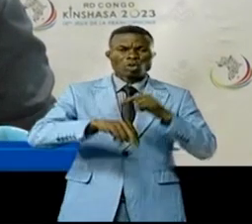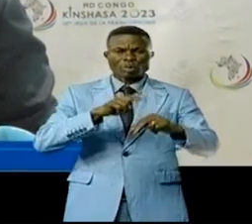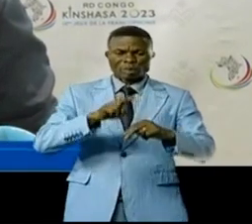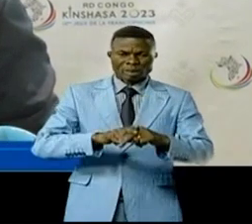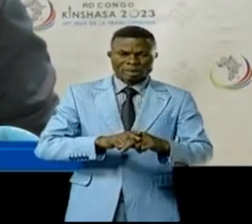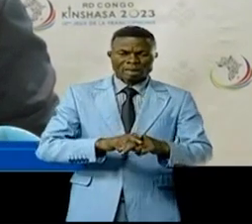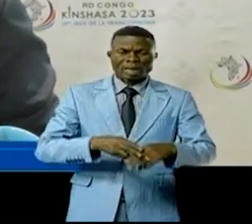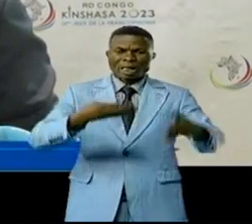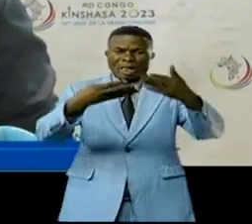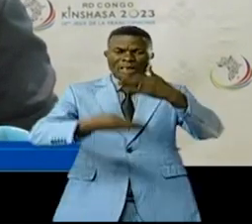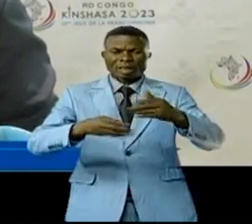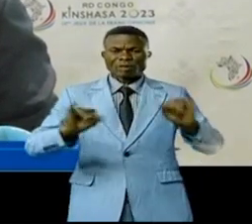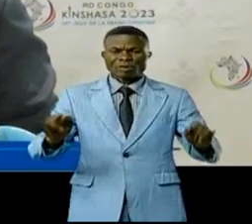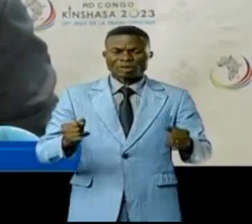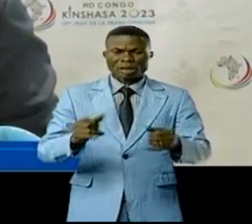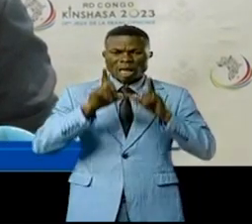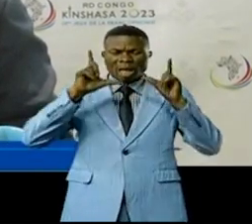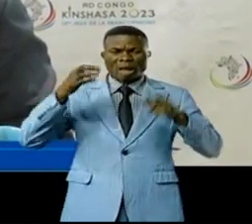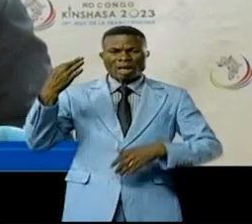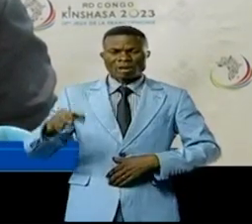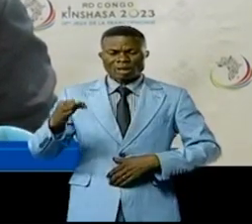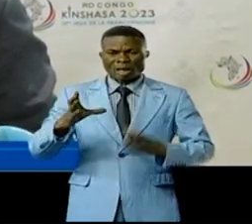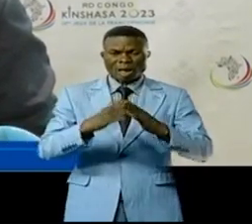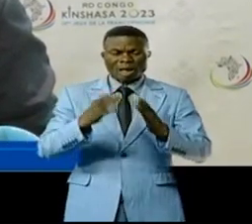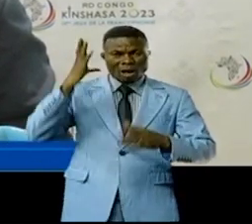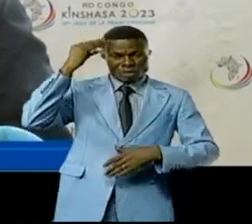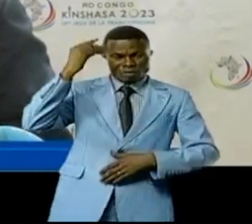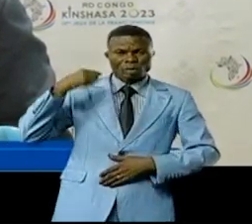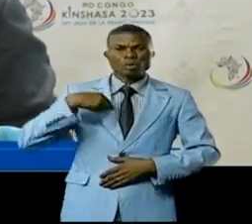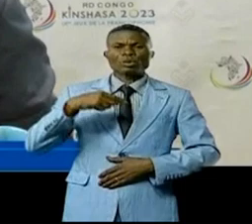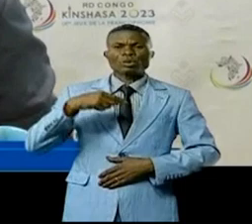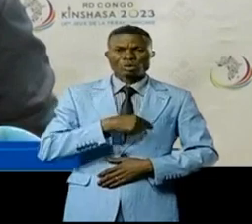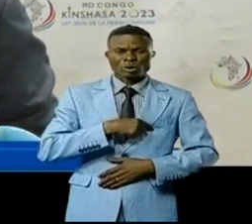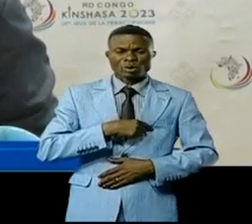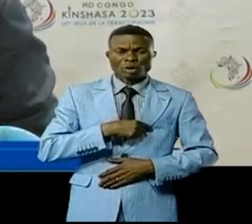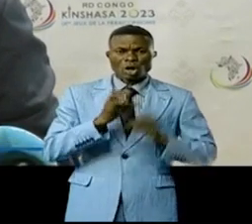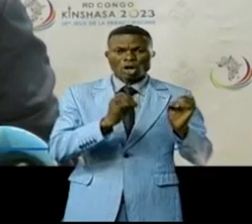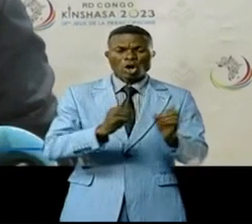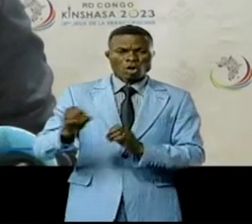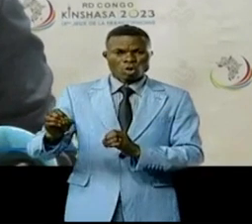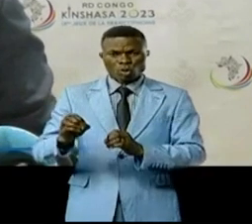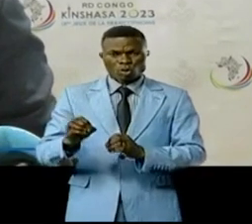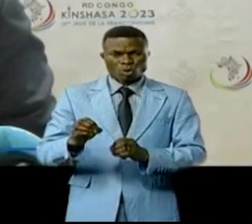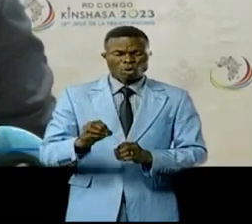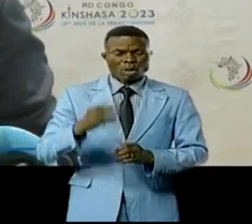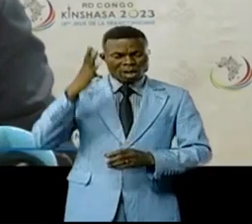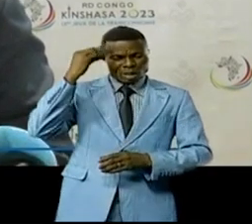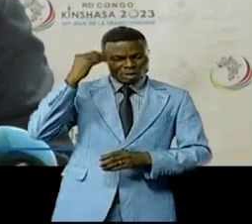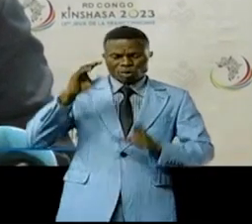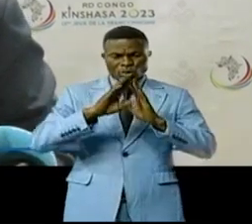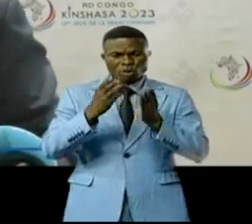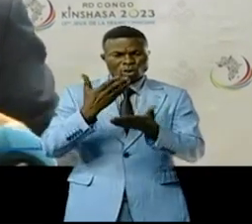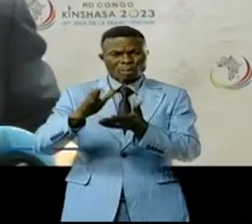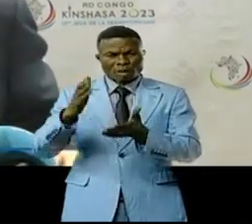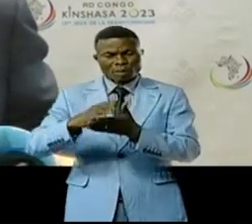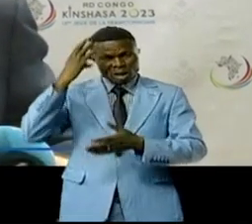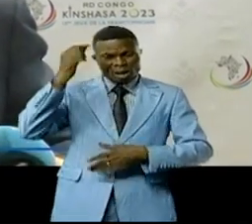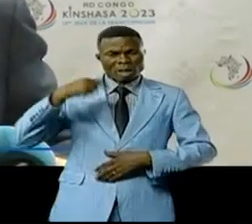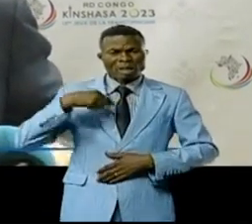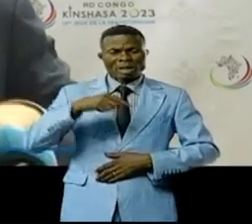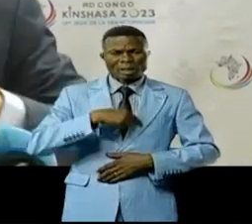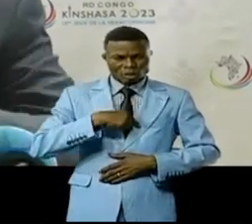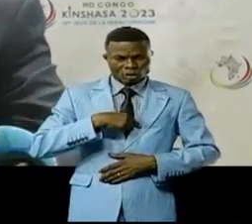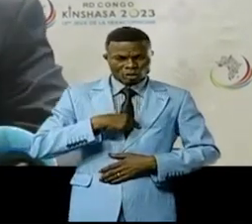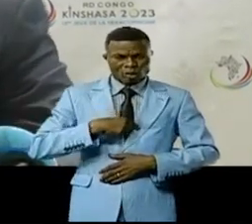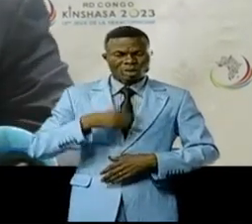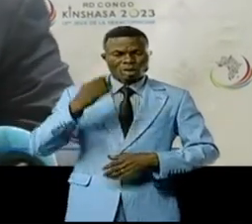francophonie avec notre expérience, la mise à disposition d'expertise et le partage d'expérience pour la